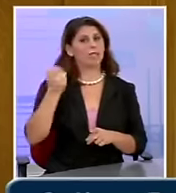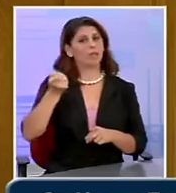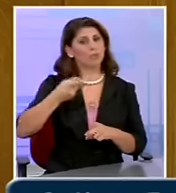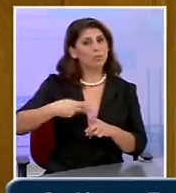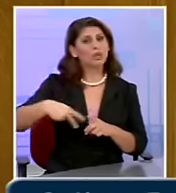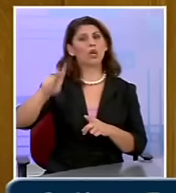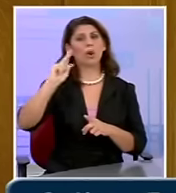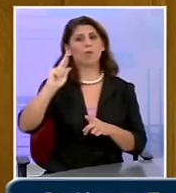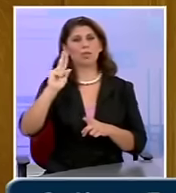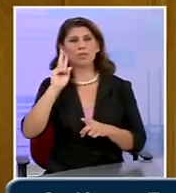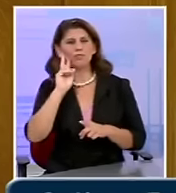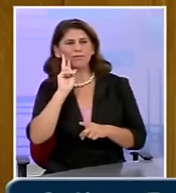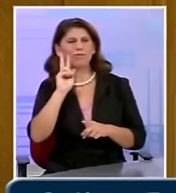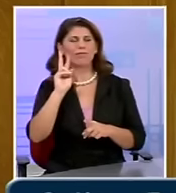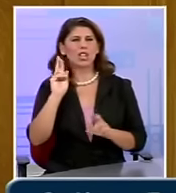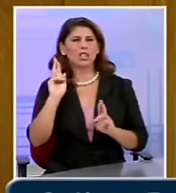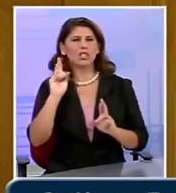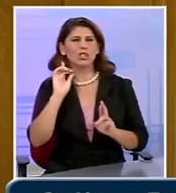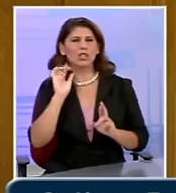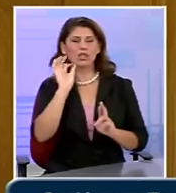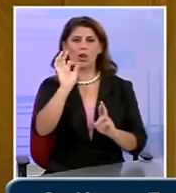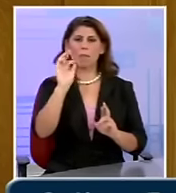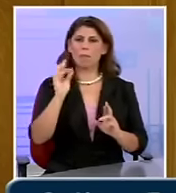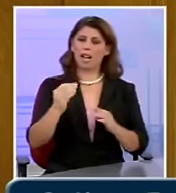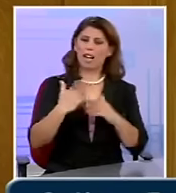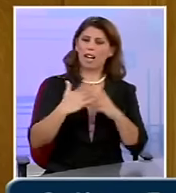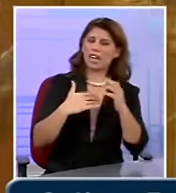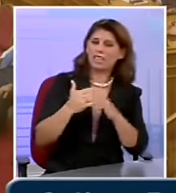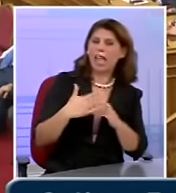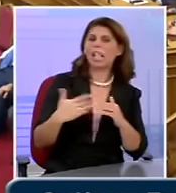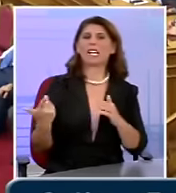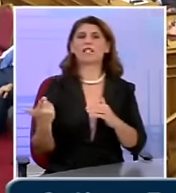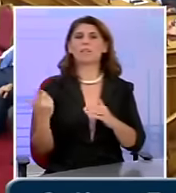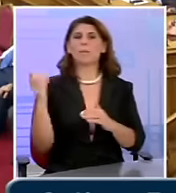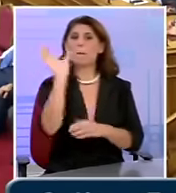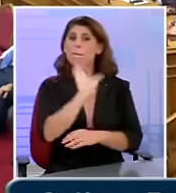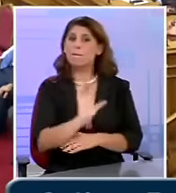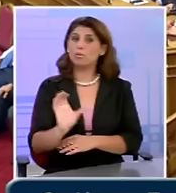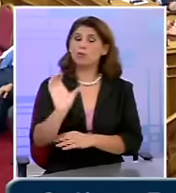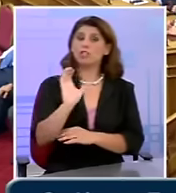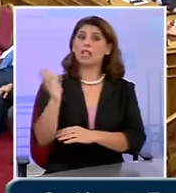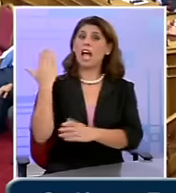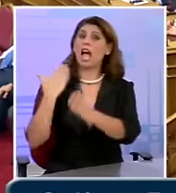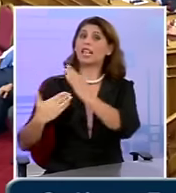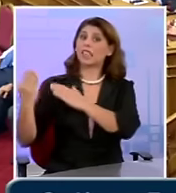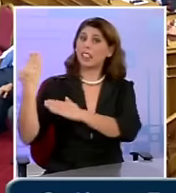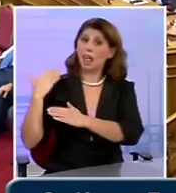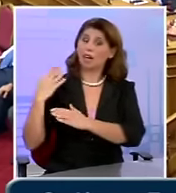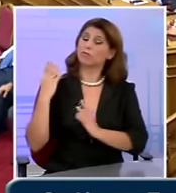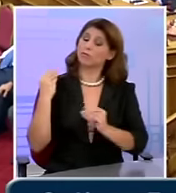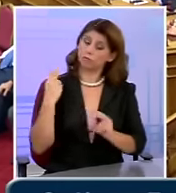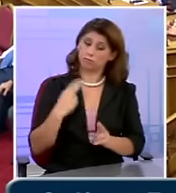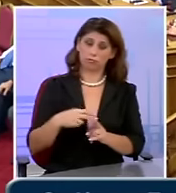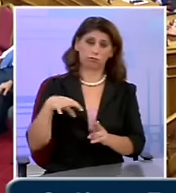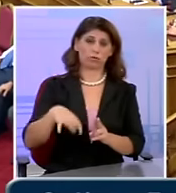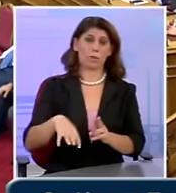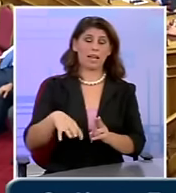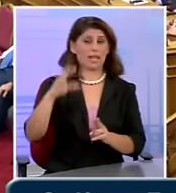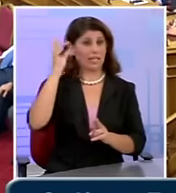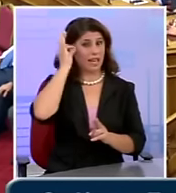περισσότερες φιλοδοξίες με καλλιτέχνες, με μουσεία, στην αρχαιολογία, καθοριστικός τομέας, και η